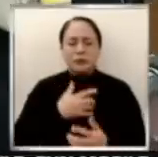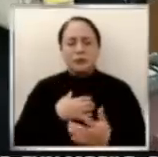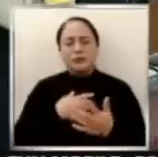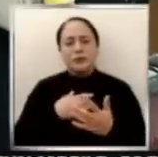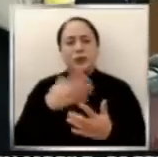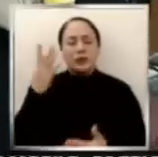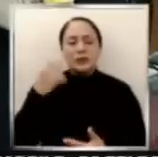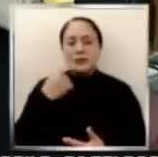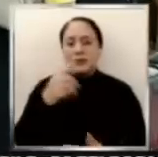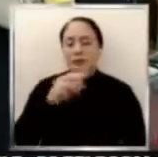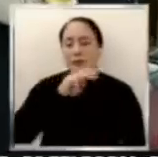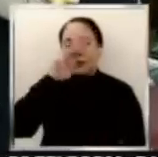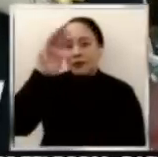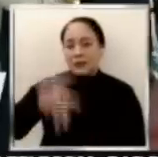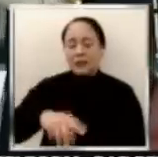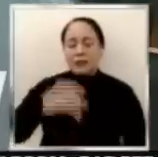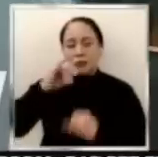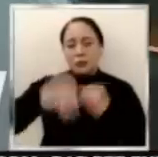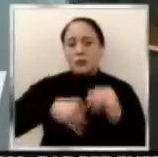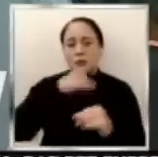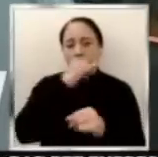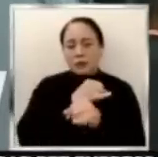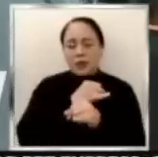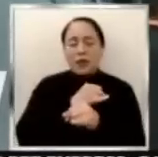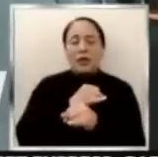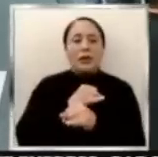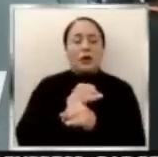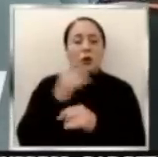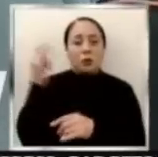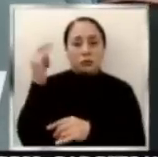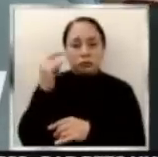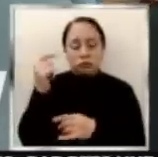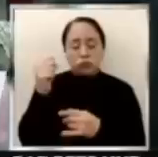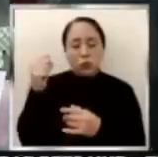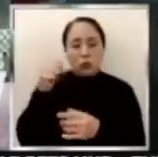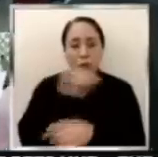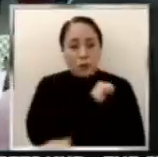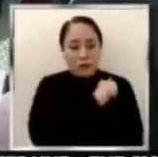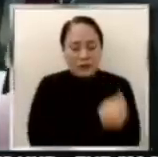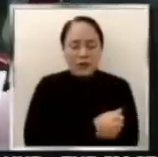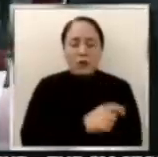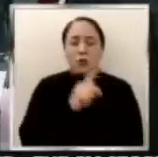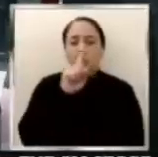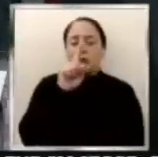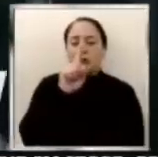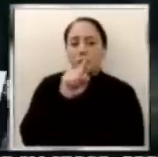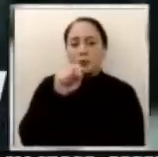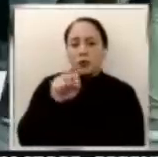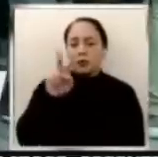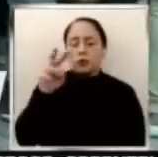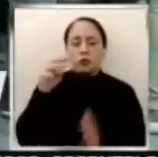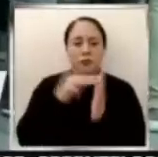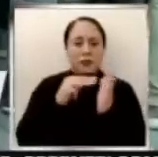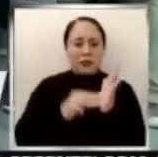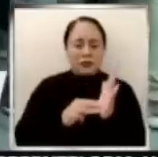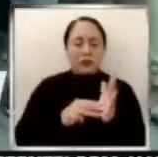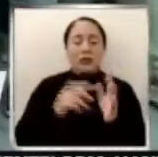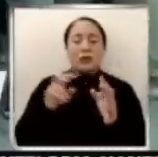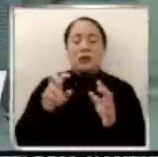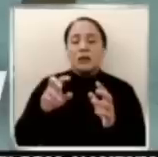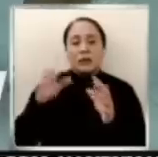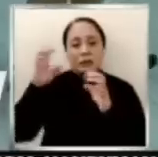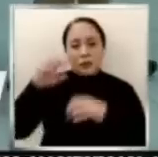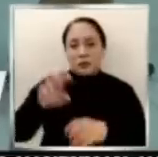Manila International Airport Authority o MIAA, 1.2 milyong pasahero ang inaasahan nilang bumiyahe para sa Holy Week simula sa